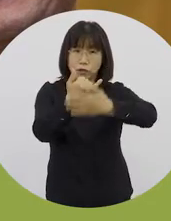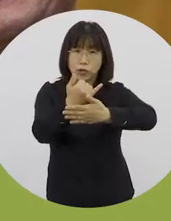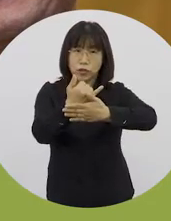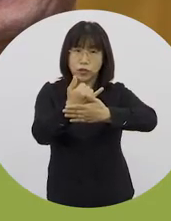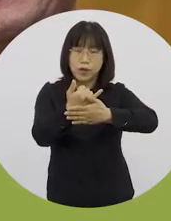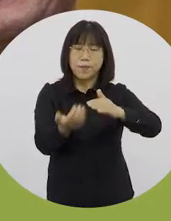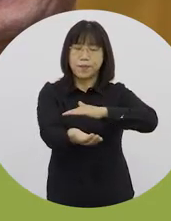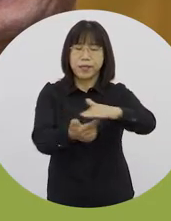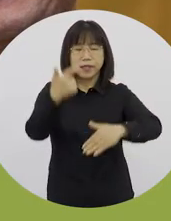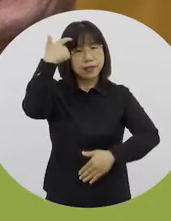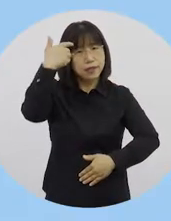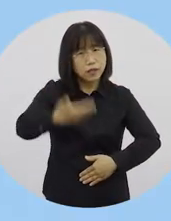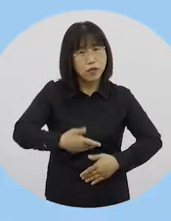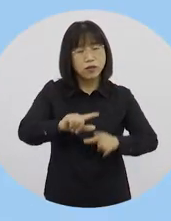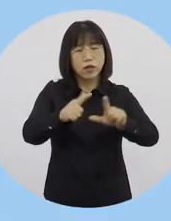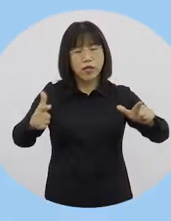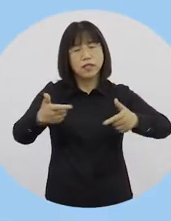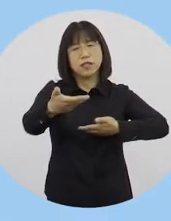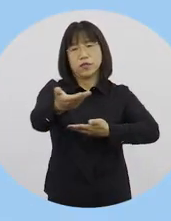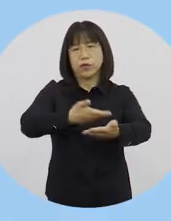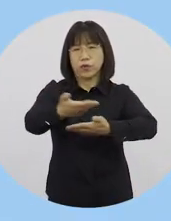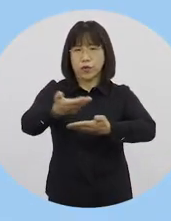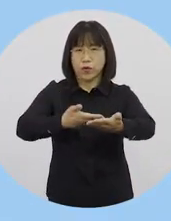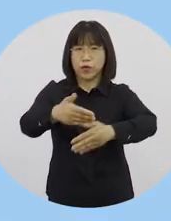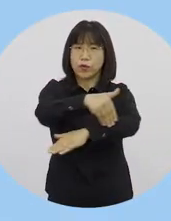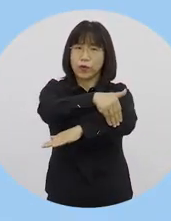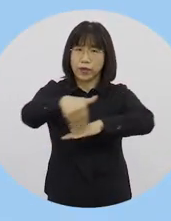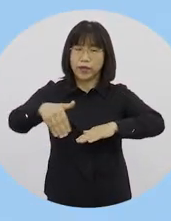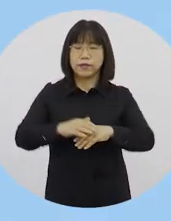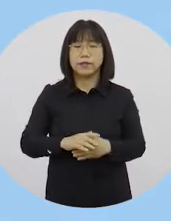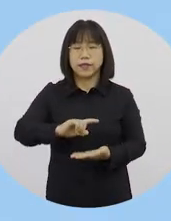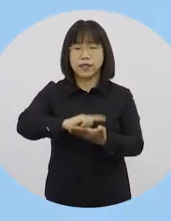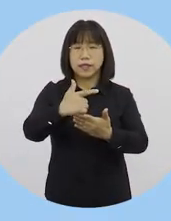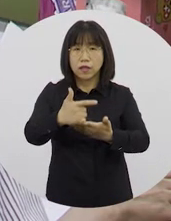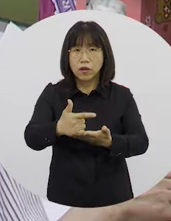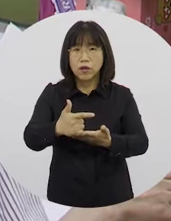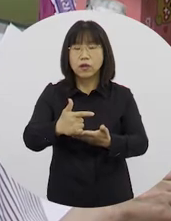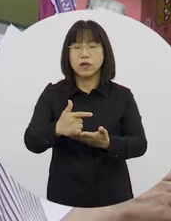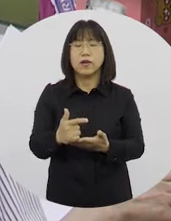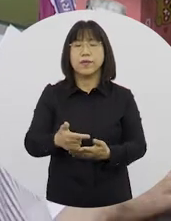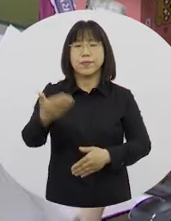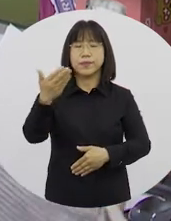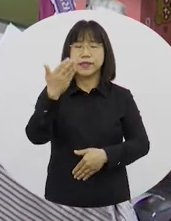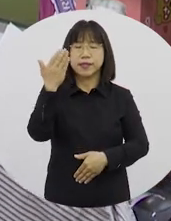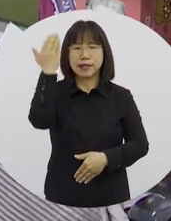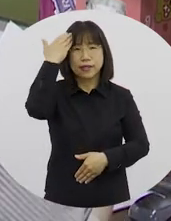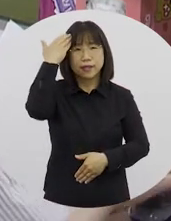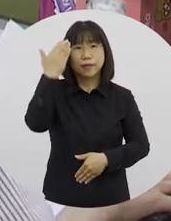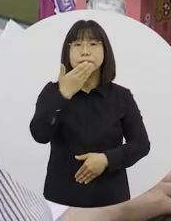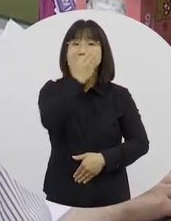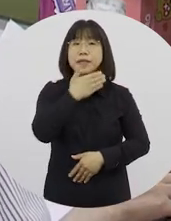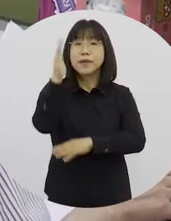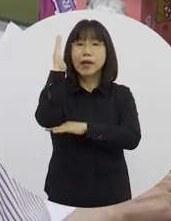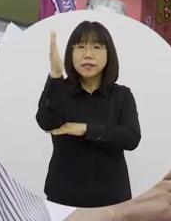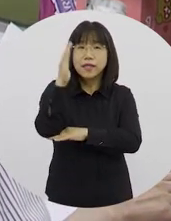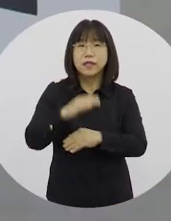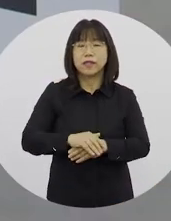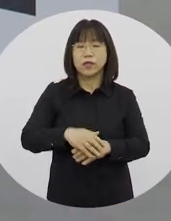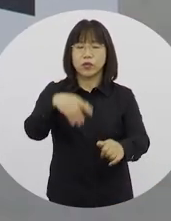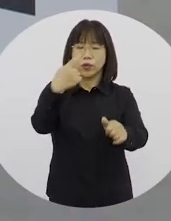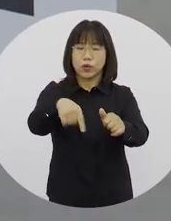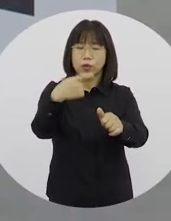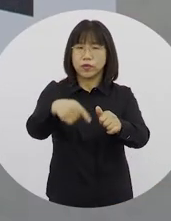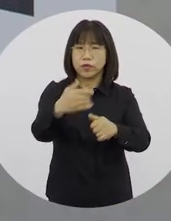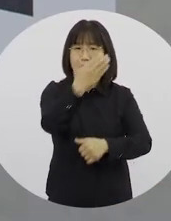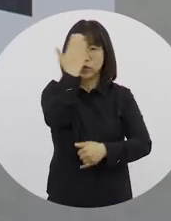함께 공유하며 국민들의 궁금증을 해결하는 소통의 시간을 갖습니다 강소 지식 비타민 강좌에 대한 보다 자세한